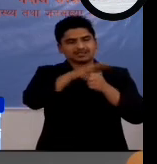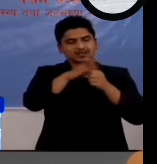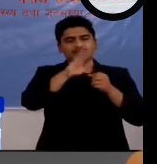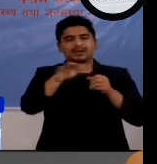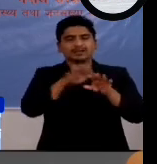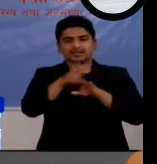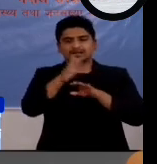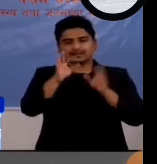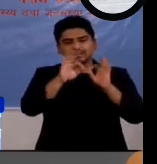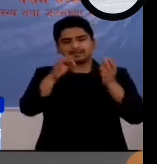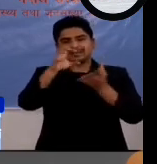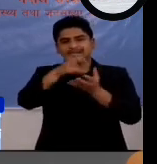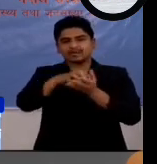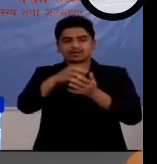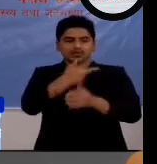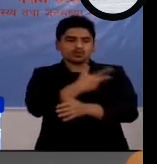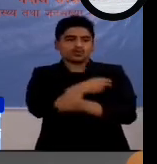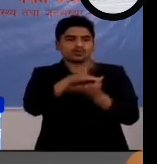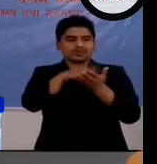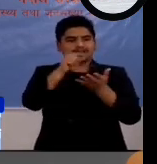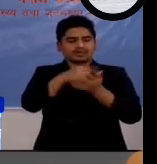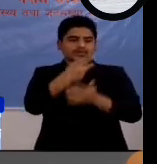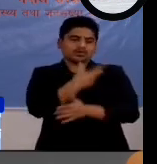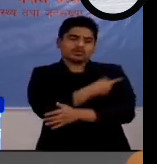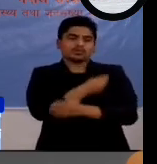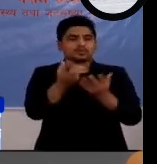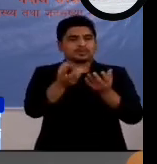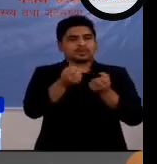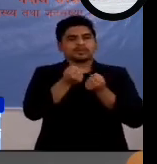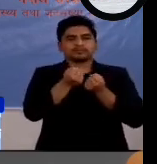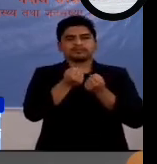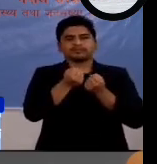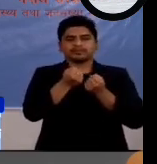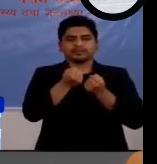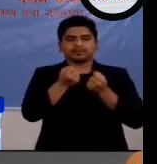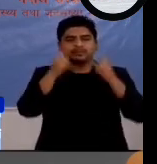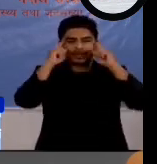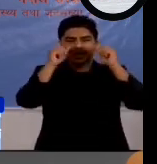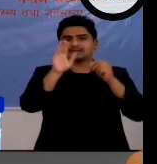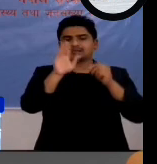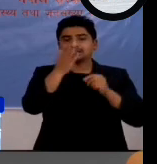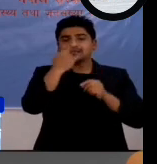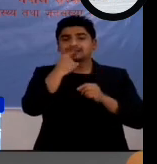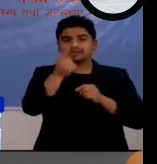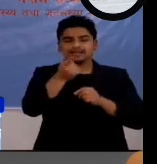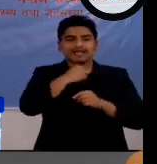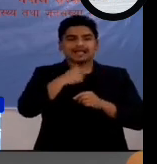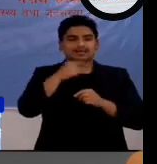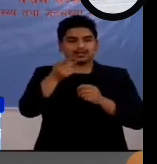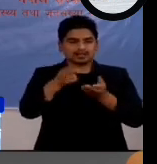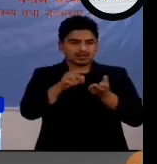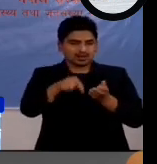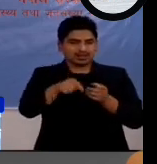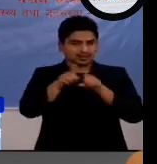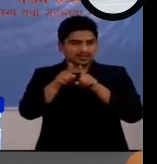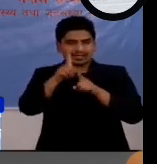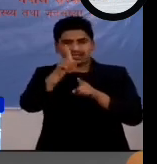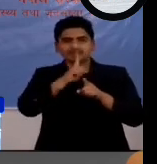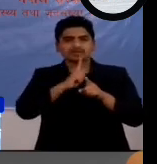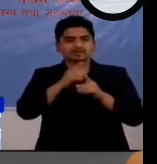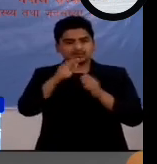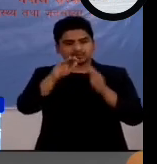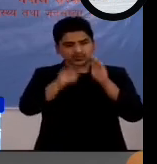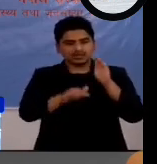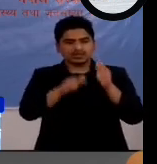बालबालिकाले विभिन्न ठाउँहरूका खोप केन्द्रहरूमा पनि खोप पाउनुहुन्छ भन्ने हामीलाई हाम्रो अपेक्षा छ। किनभने हामी अझै पनि 1